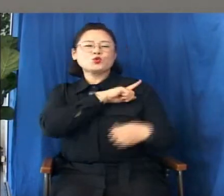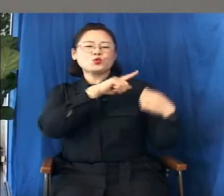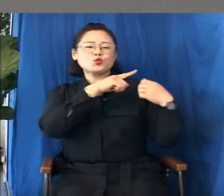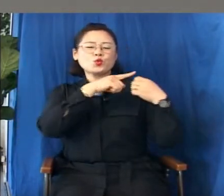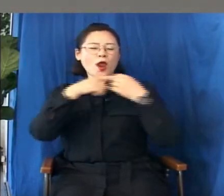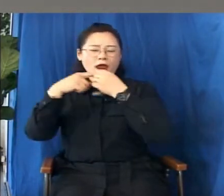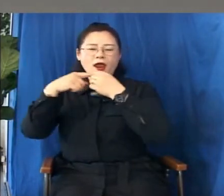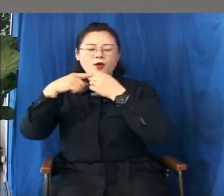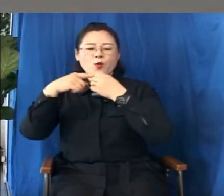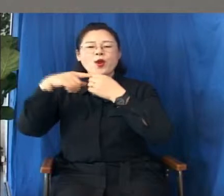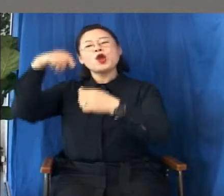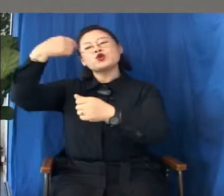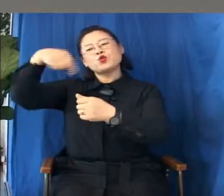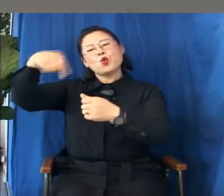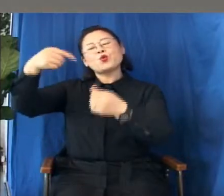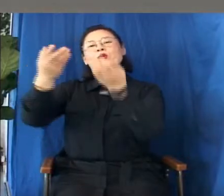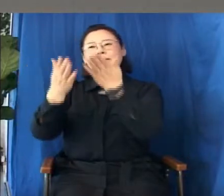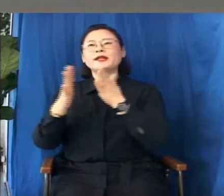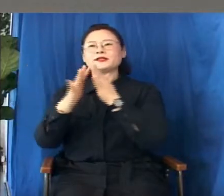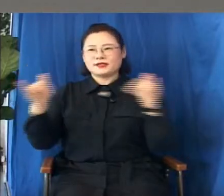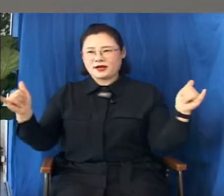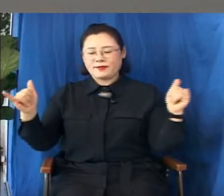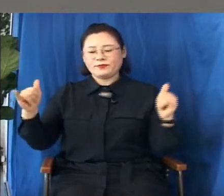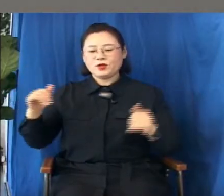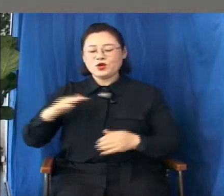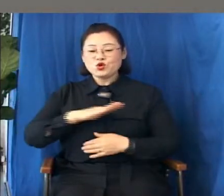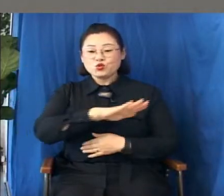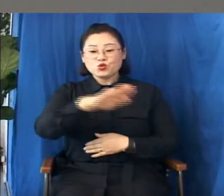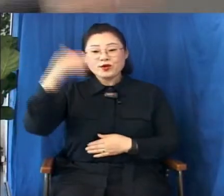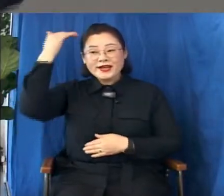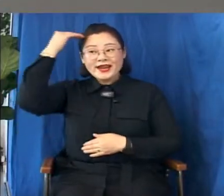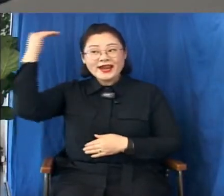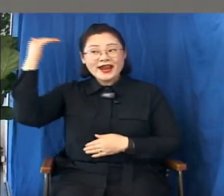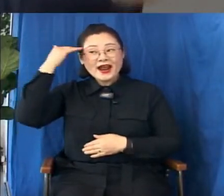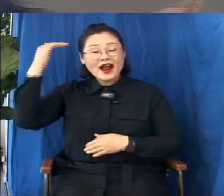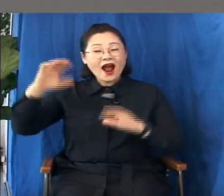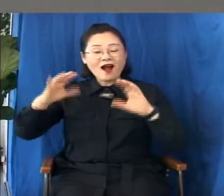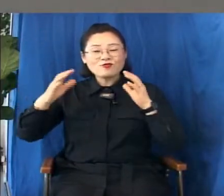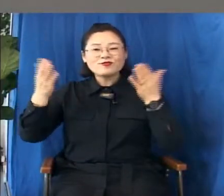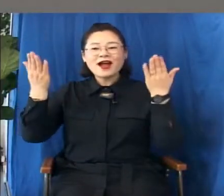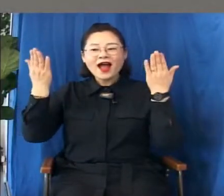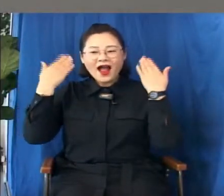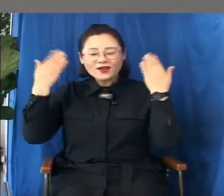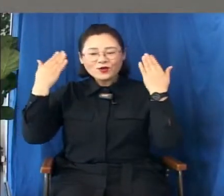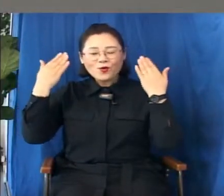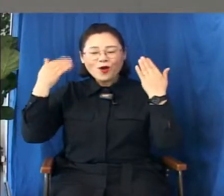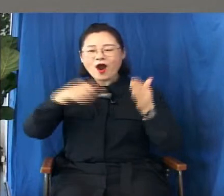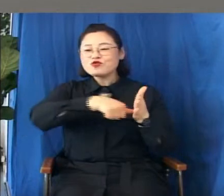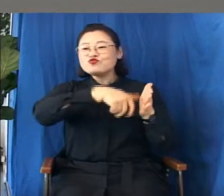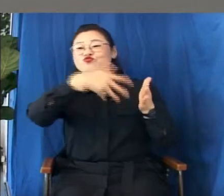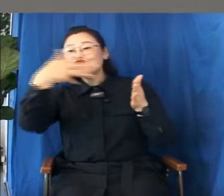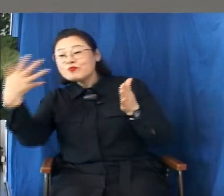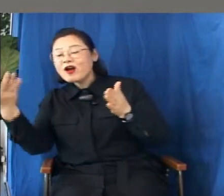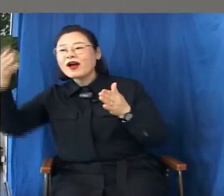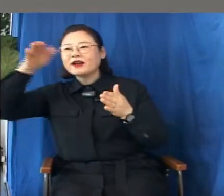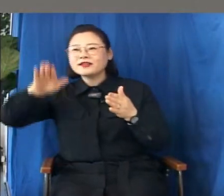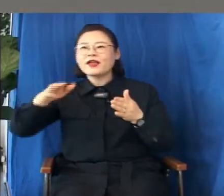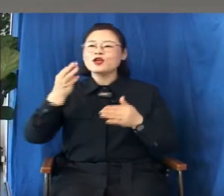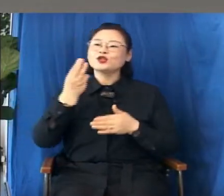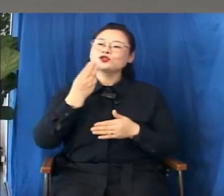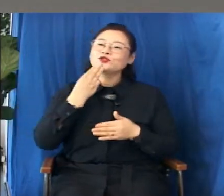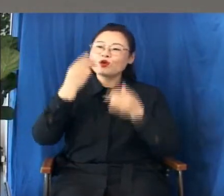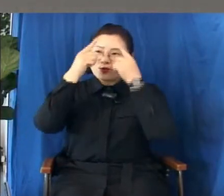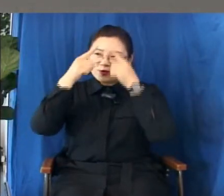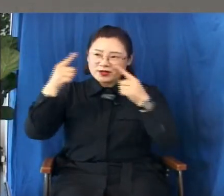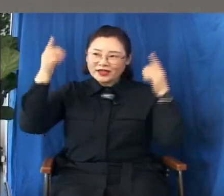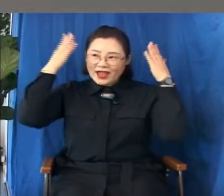뜻이에요. 우리나라는 학교가 유명하잖아요. 서울대학교, 뭐 고려대. 그런데